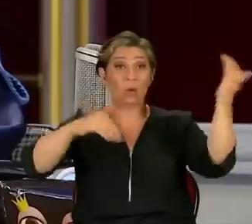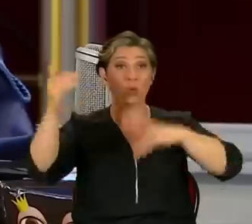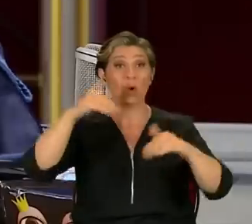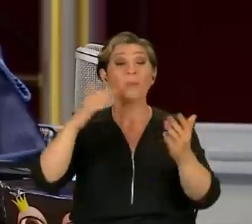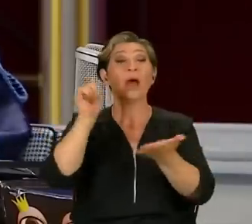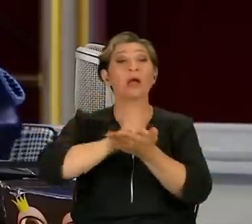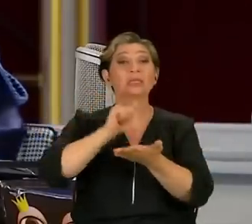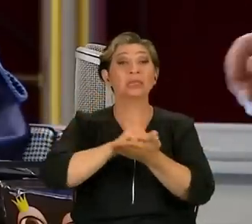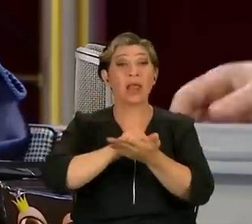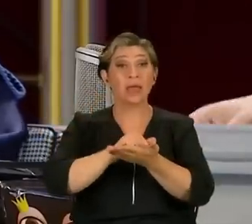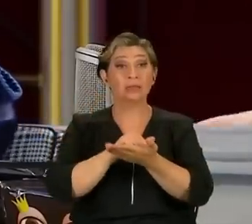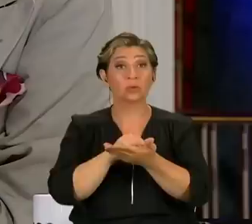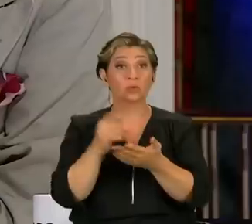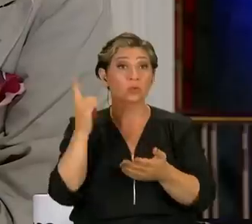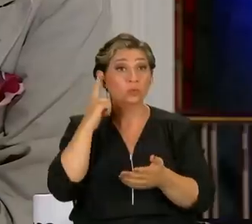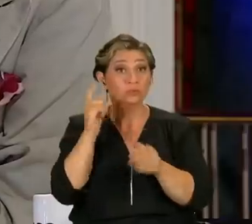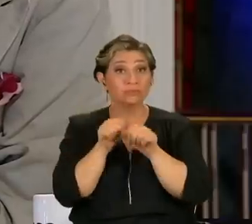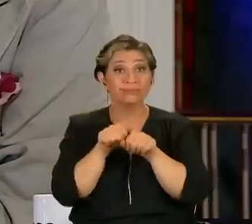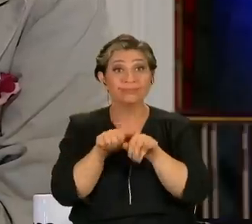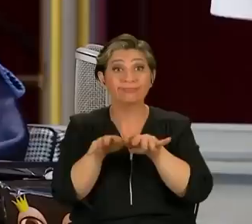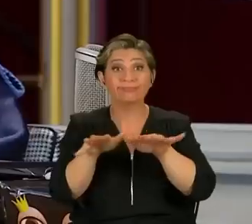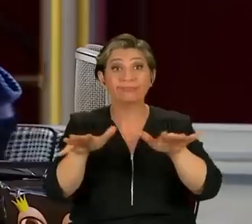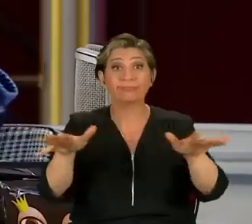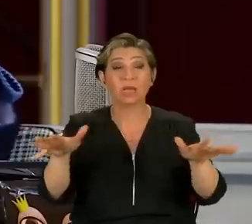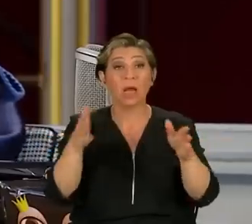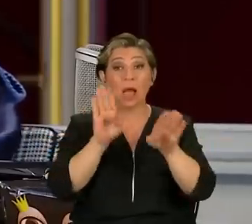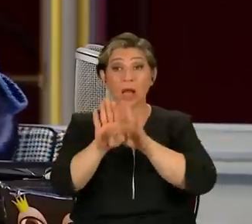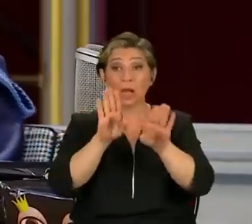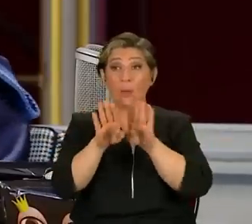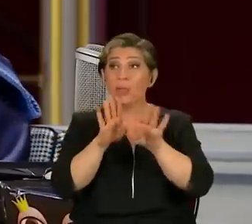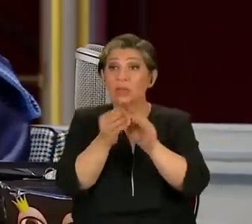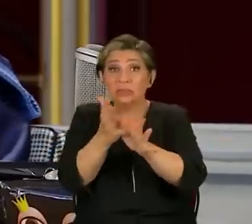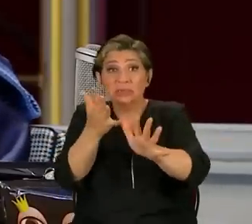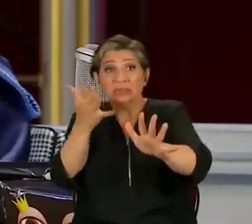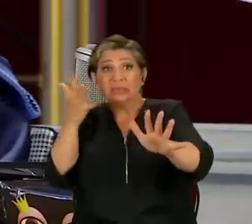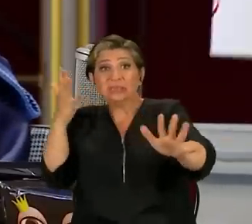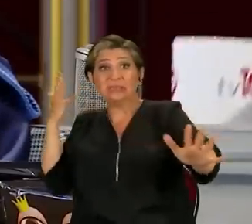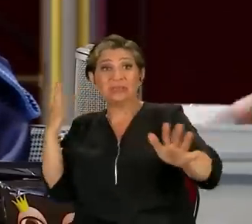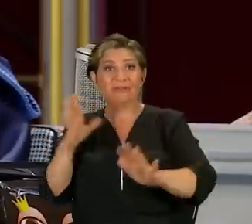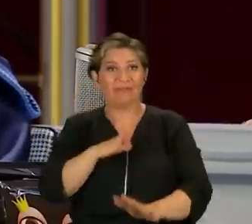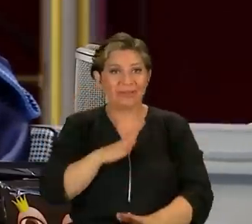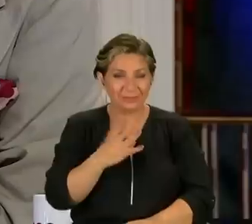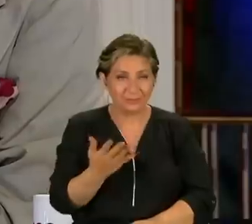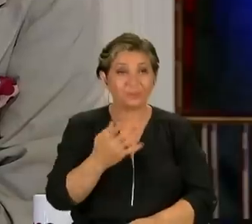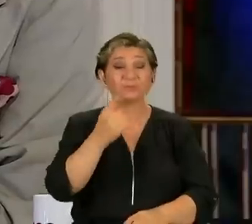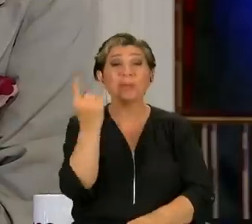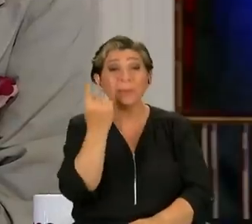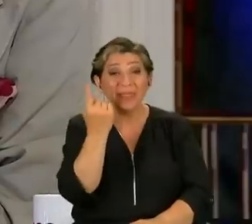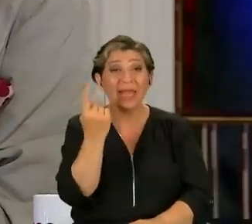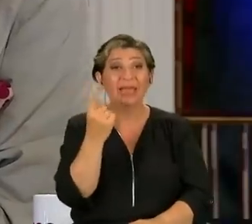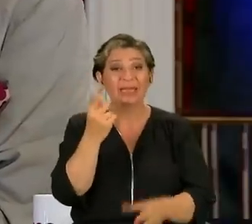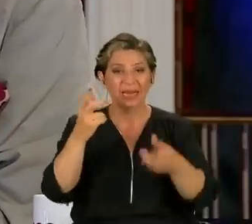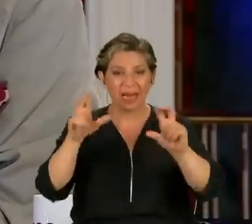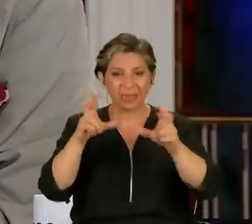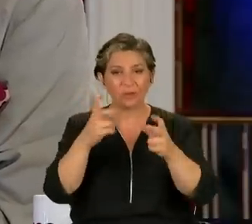Ama oraya. Gazetelerden duyulduğu için kapılardan taşıyordu evet. İnsanlar. Bir de